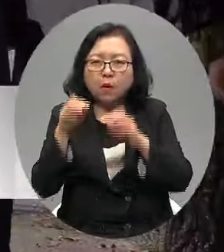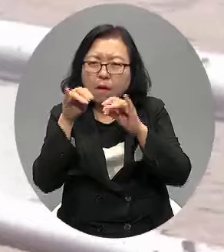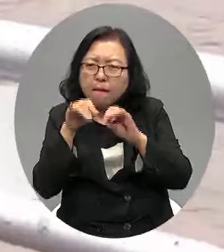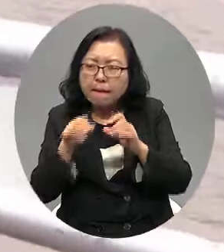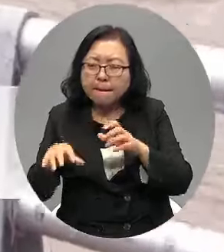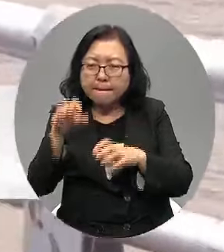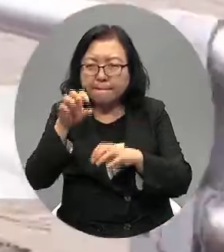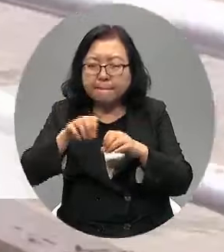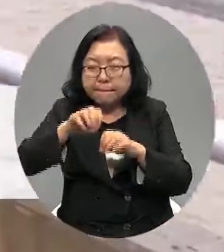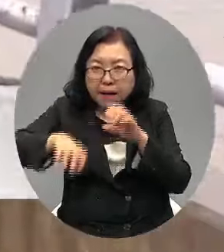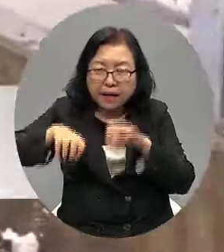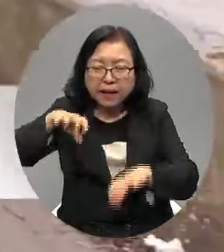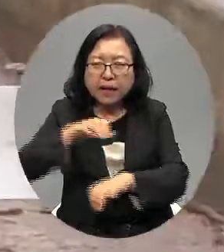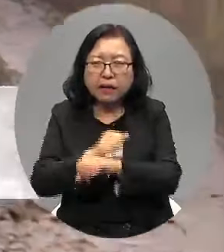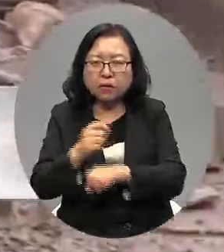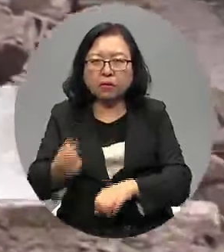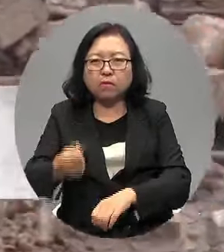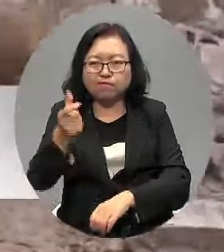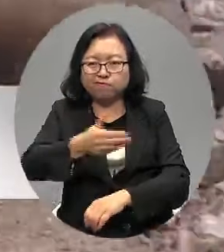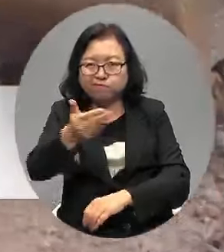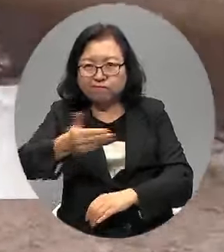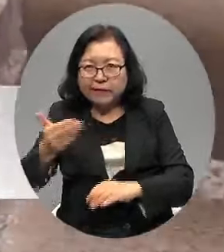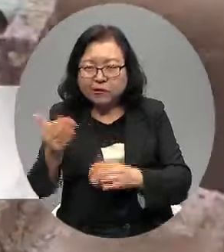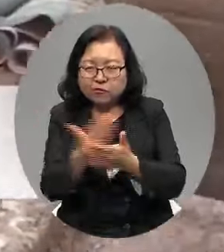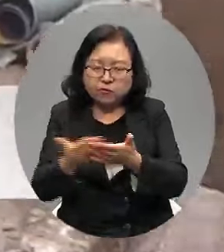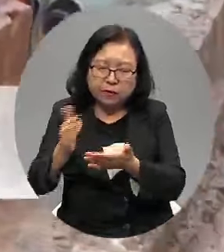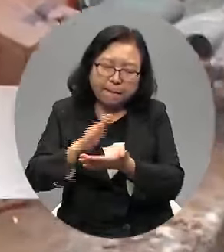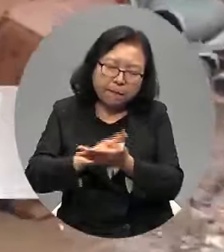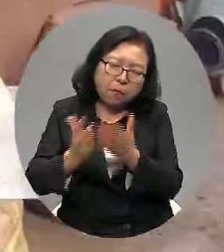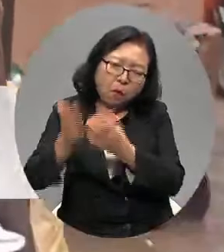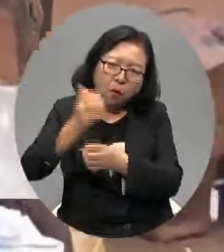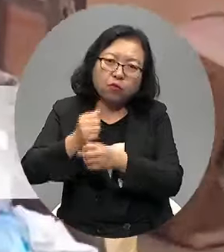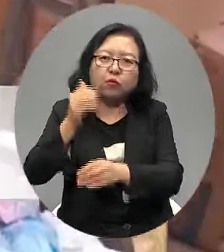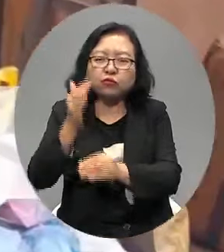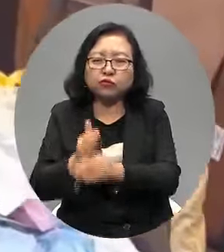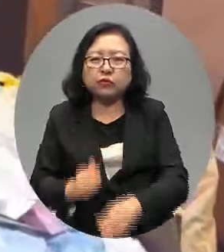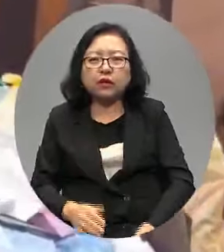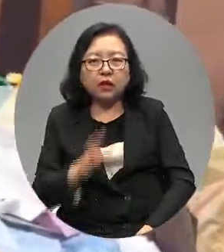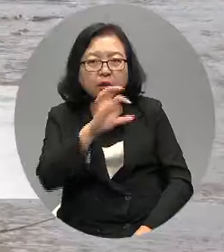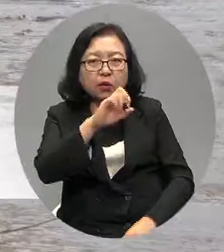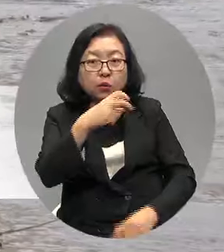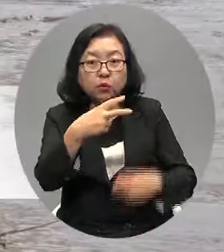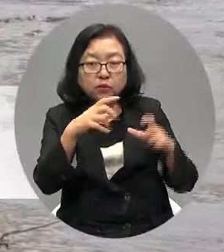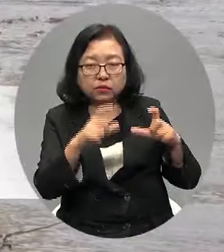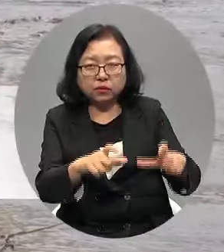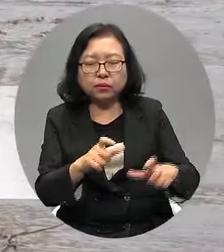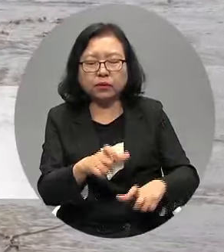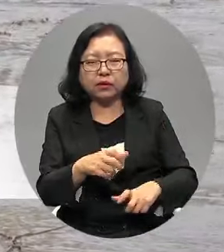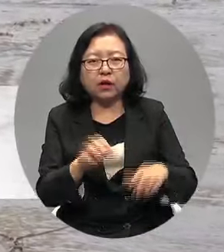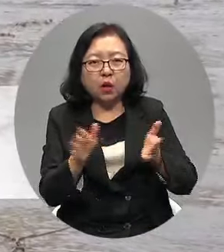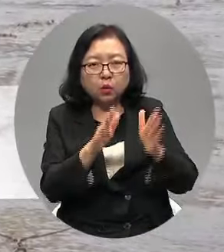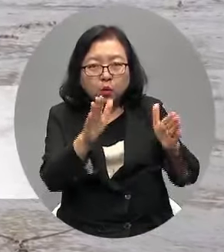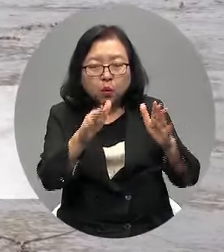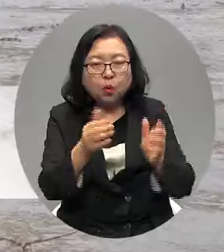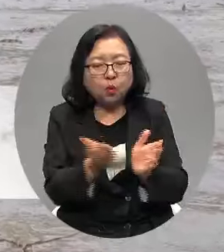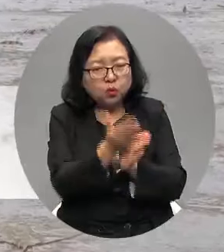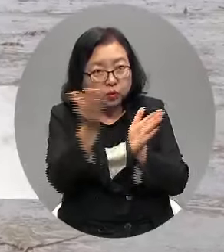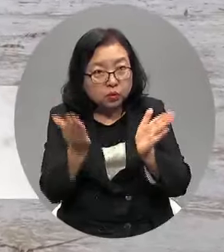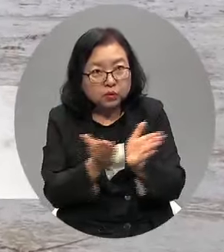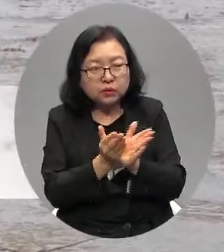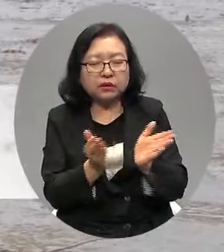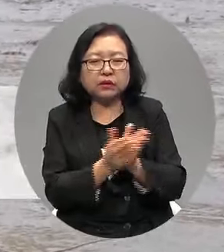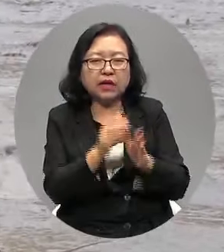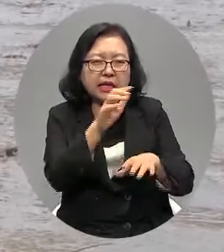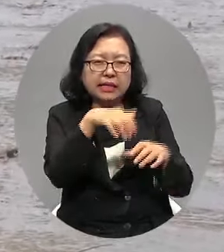소하천 농로 복구, 피해 주택 청소에 나서고 있습니다. 영동구도 토사가 유출된 도로와 저수지에 복구 장비와 인력을